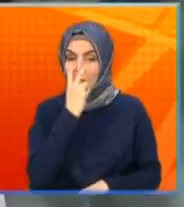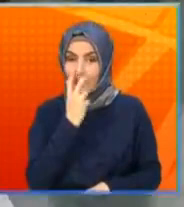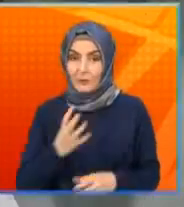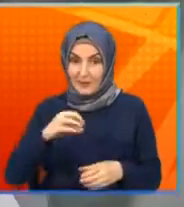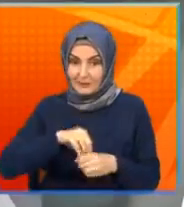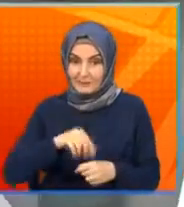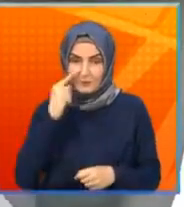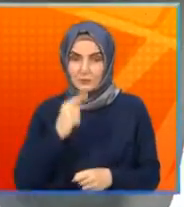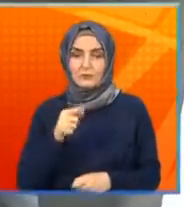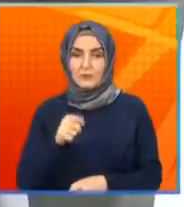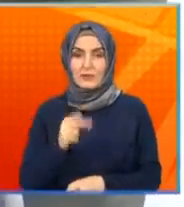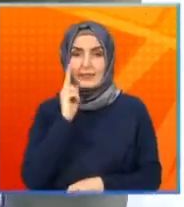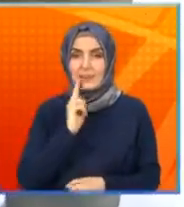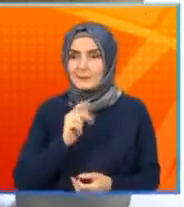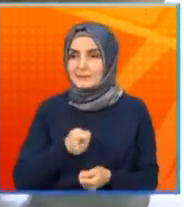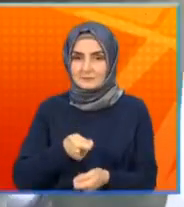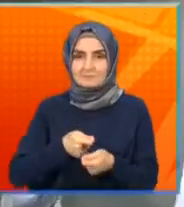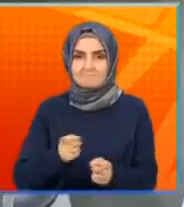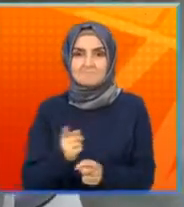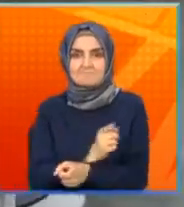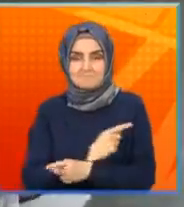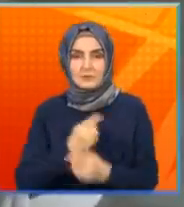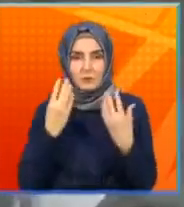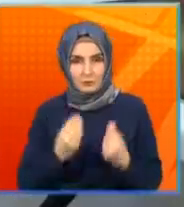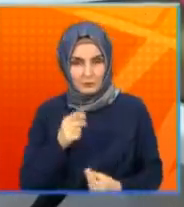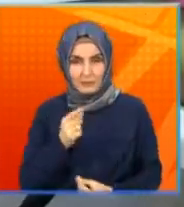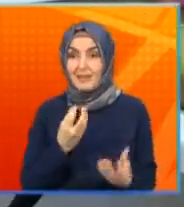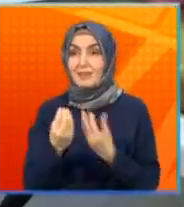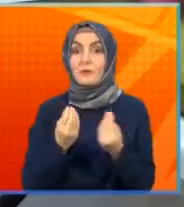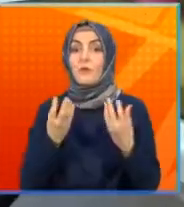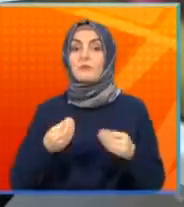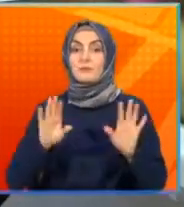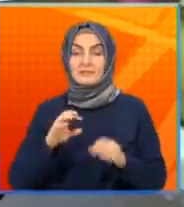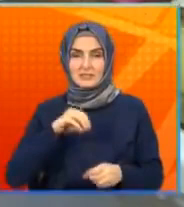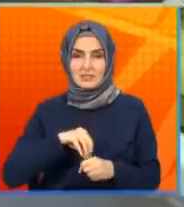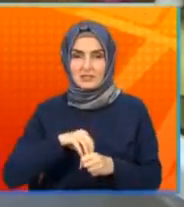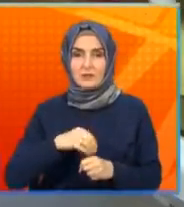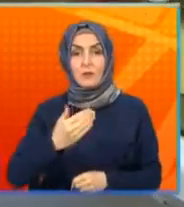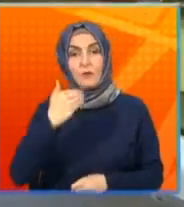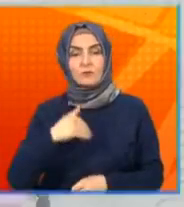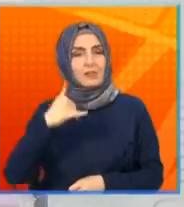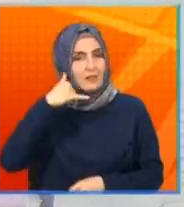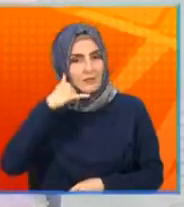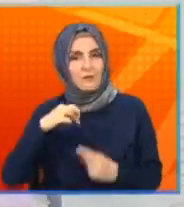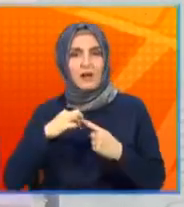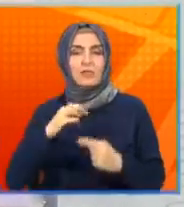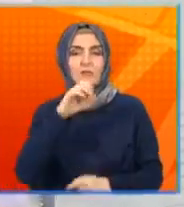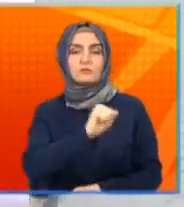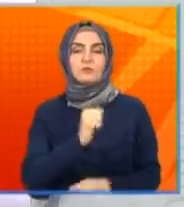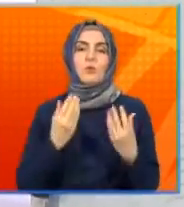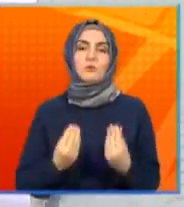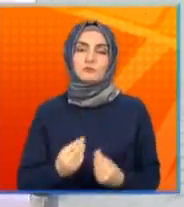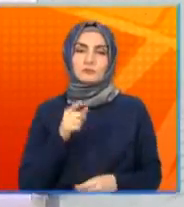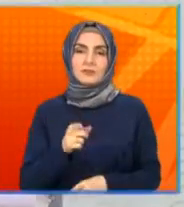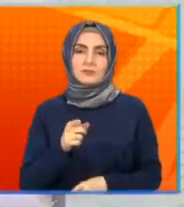dezenfekte edilen berber ve kuaförler kalabalığın oluşmasını engellemek adına randevu sistemiyle çalışacak az